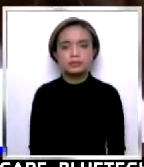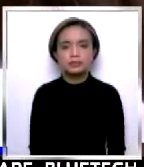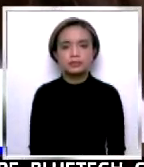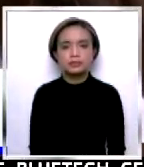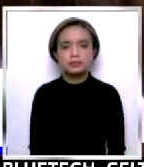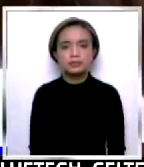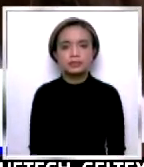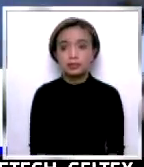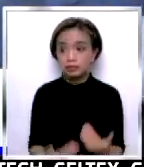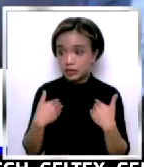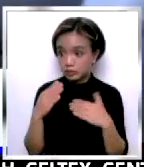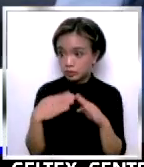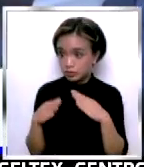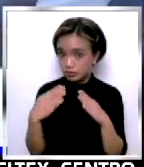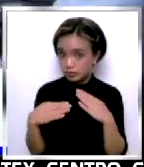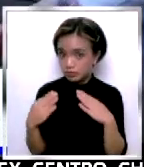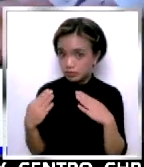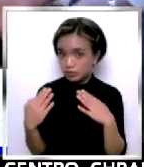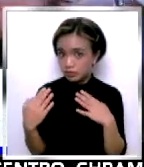May problema ba?